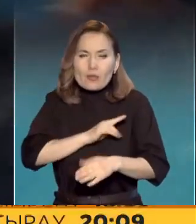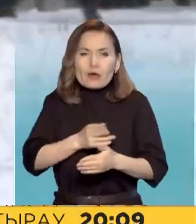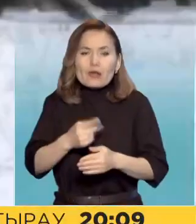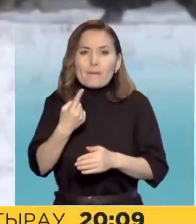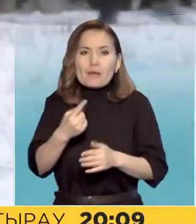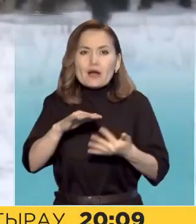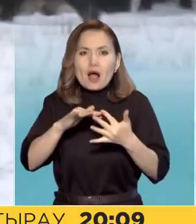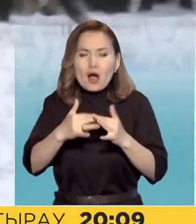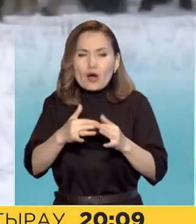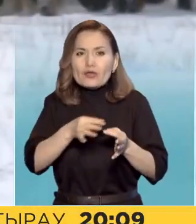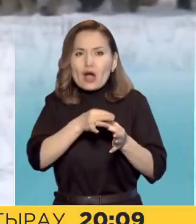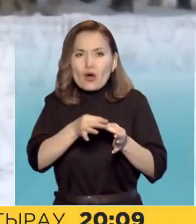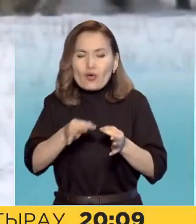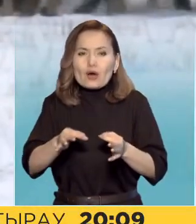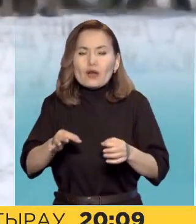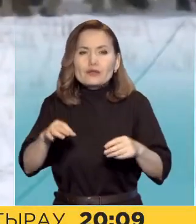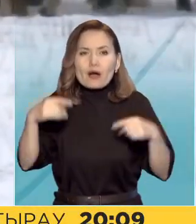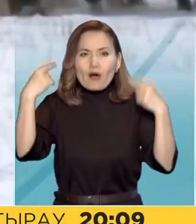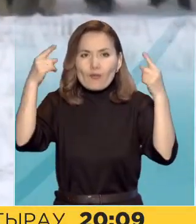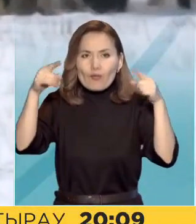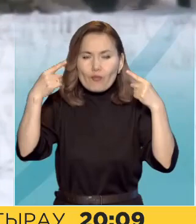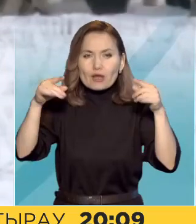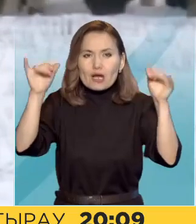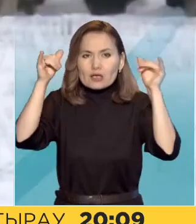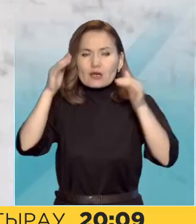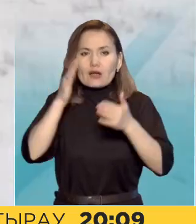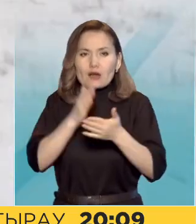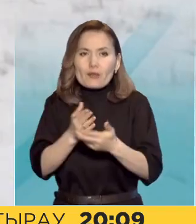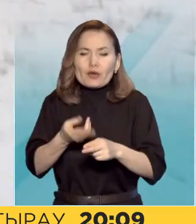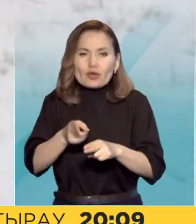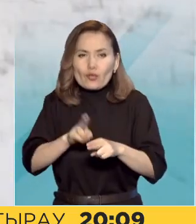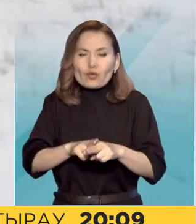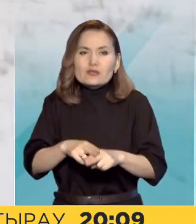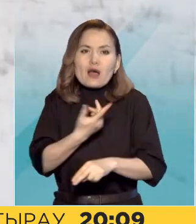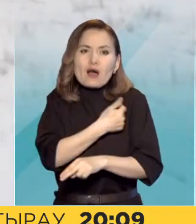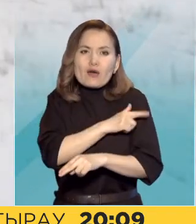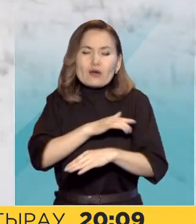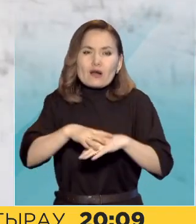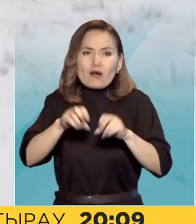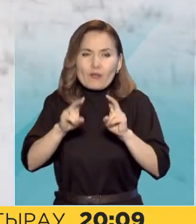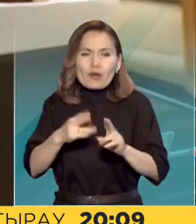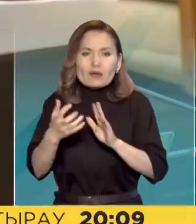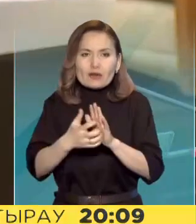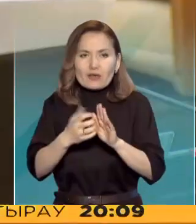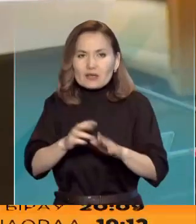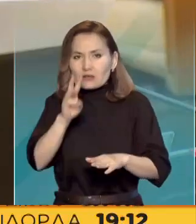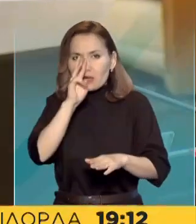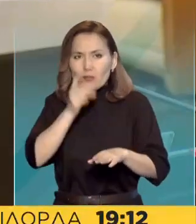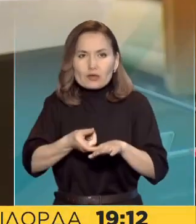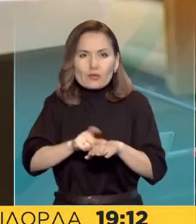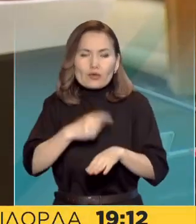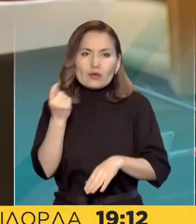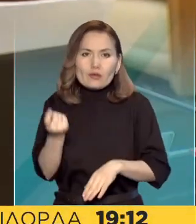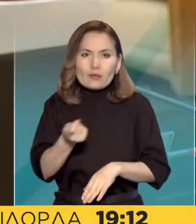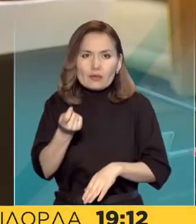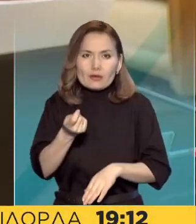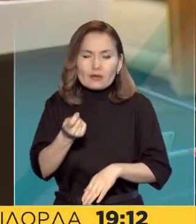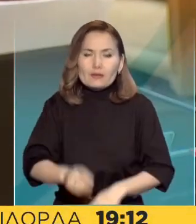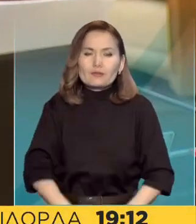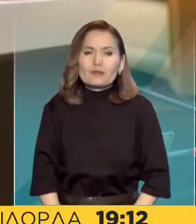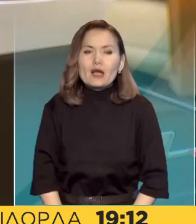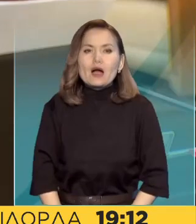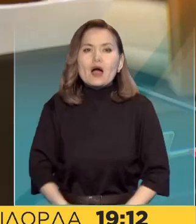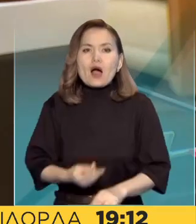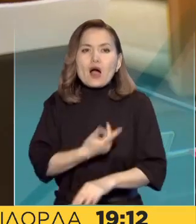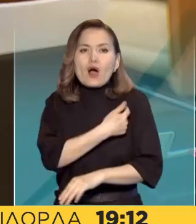ауылда мыңырға мал болса, енді басқа жерде санаулы саулық. Бірақ еңбек ақылары бірдей. Ветеринарлық